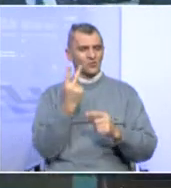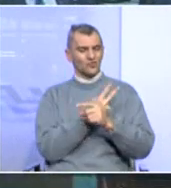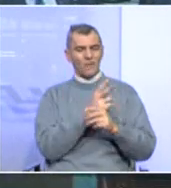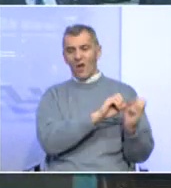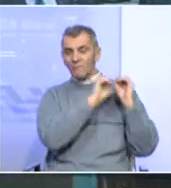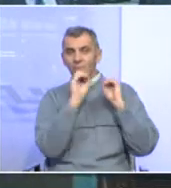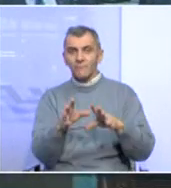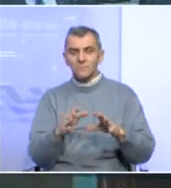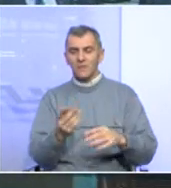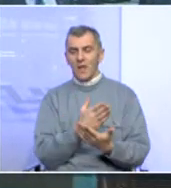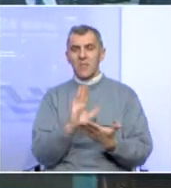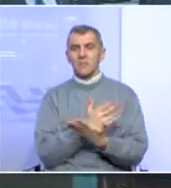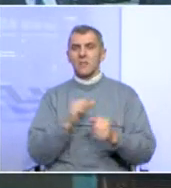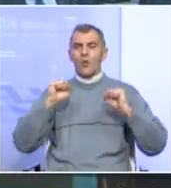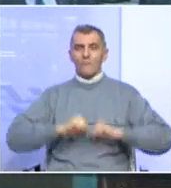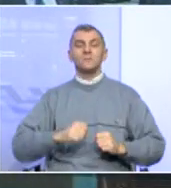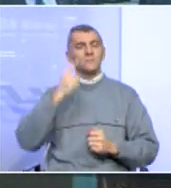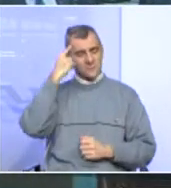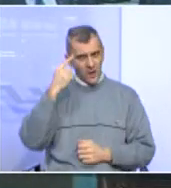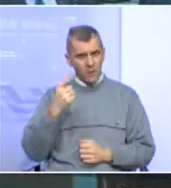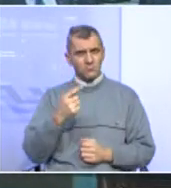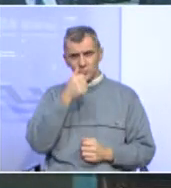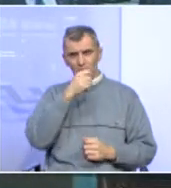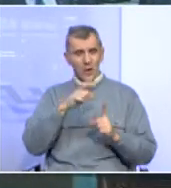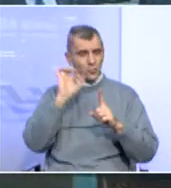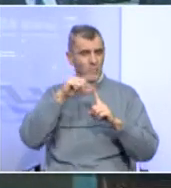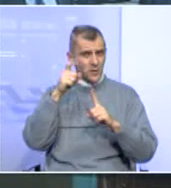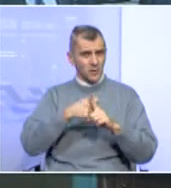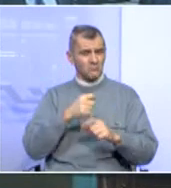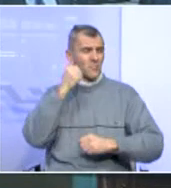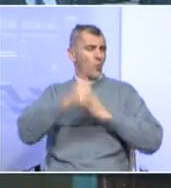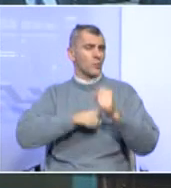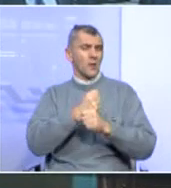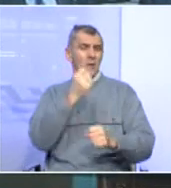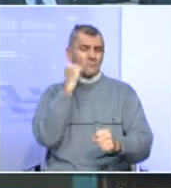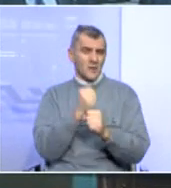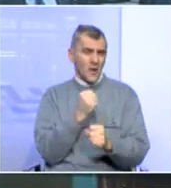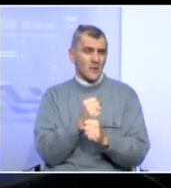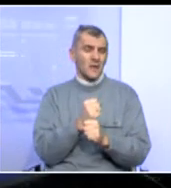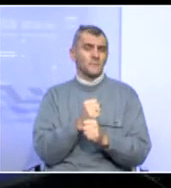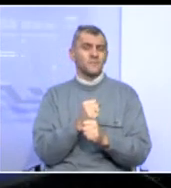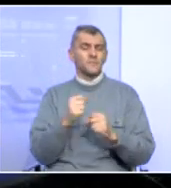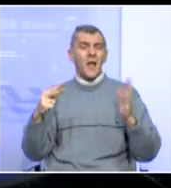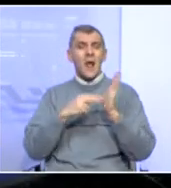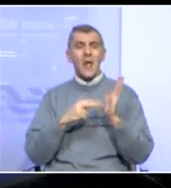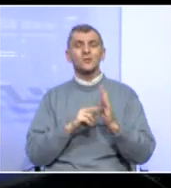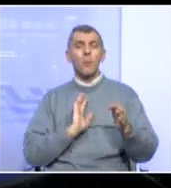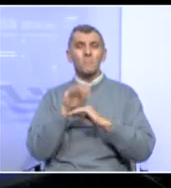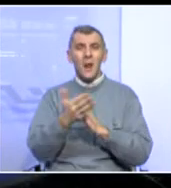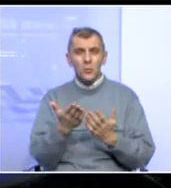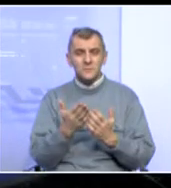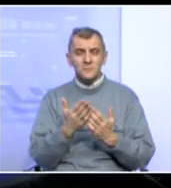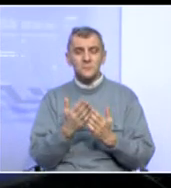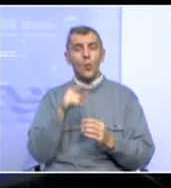entitete. Znamo šta je Dodik godinama radio sa Elektroprenosom koji je integrativna kompanija i tako dalje. U